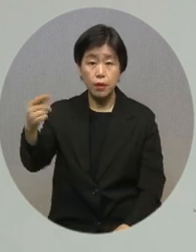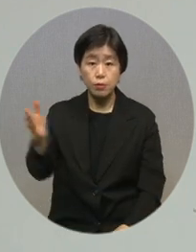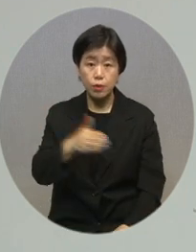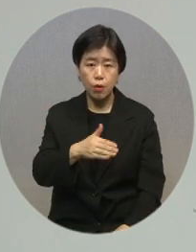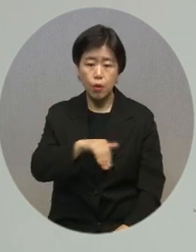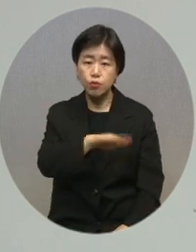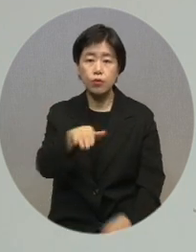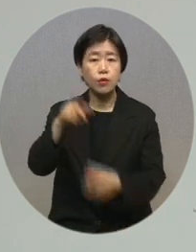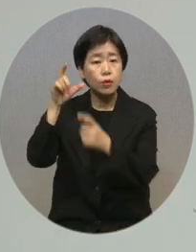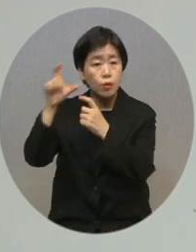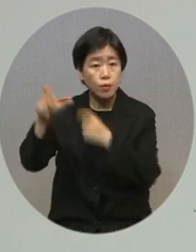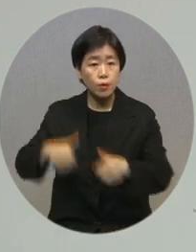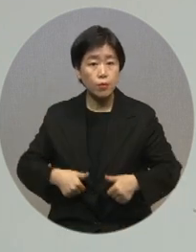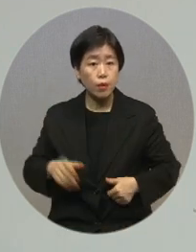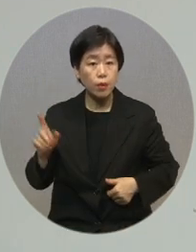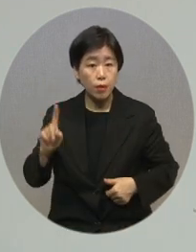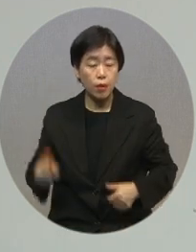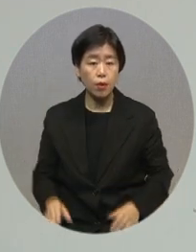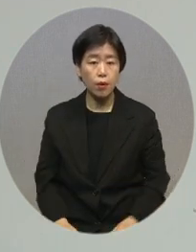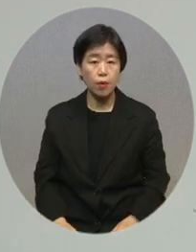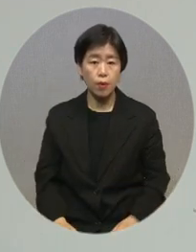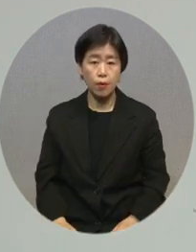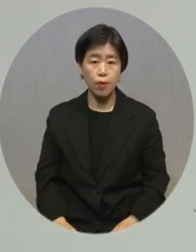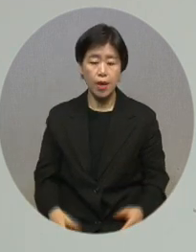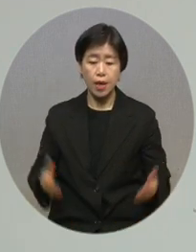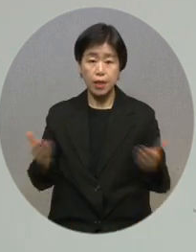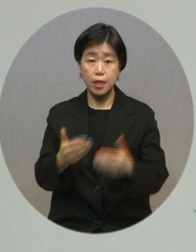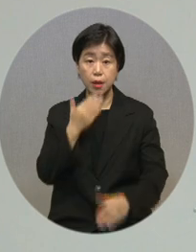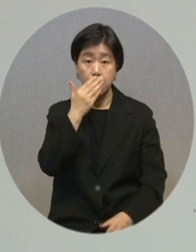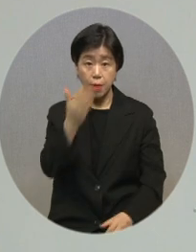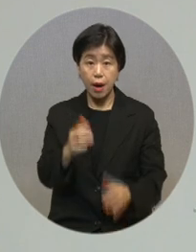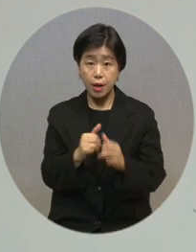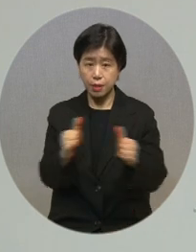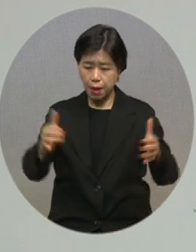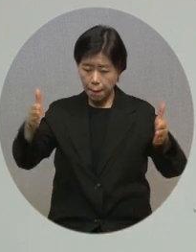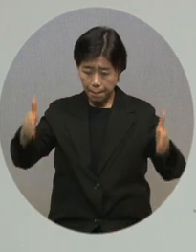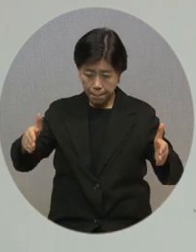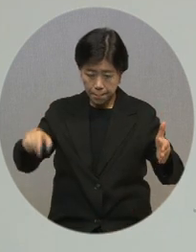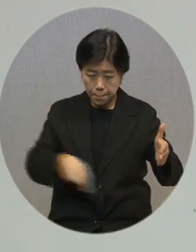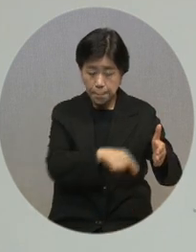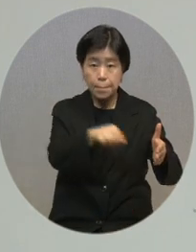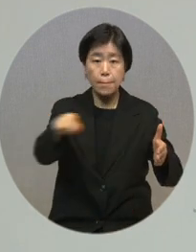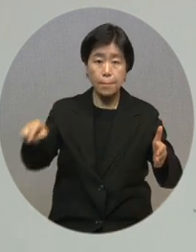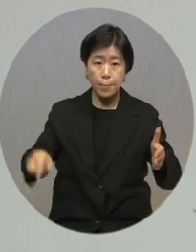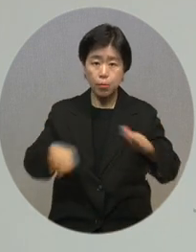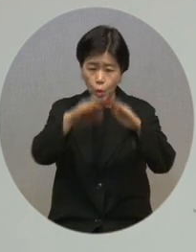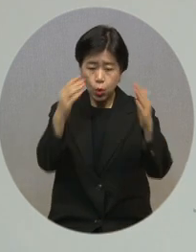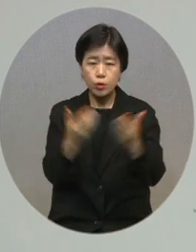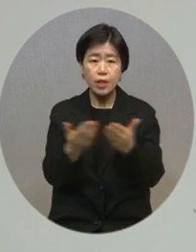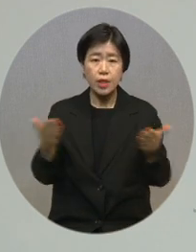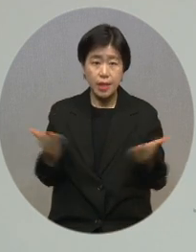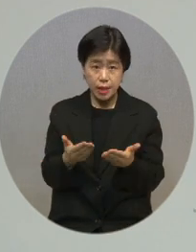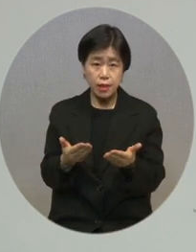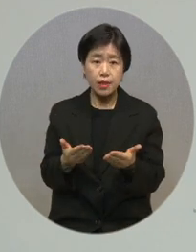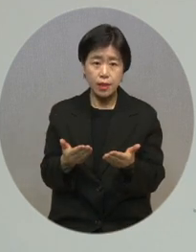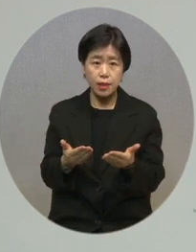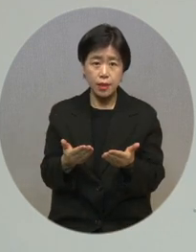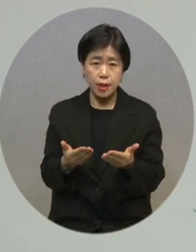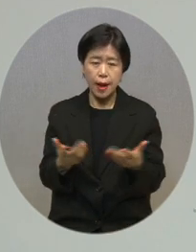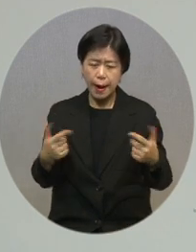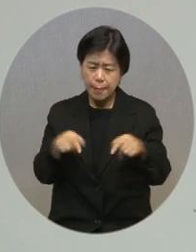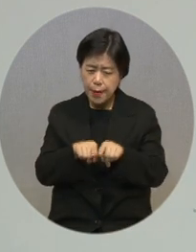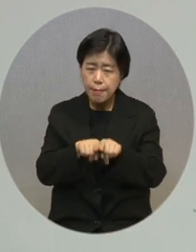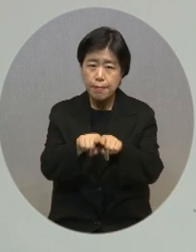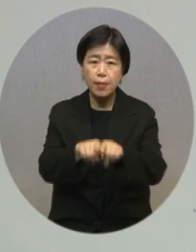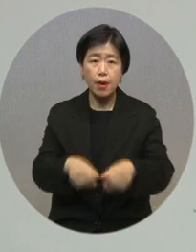것은 생산 가능 인구 범위 내에서 노동시장 참여율을 높여야 되겠죠. 네. 그걸 노동시장 참여율을